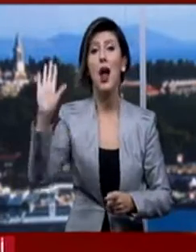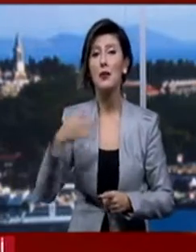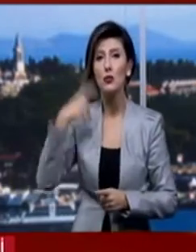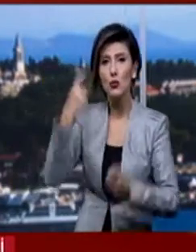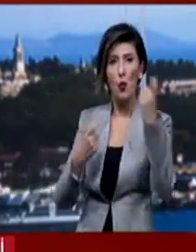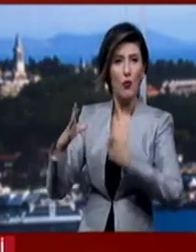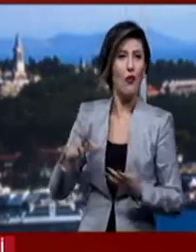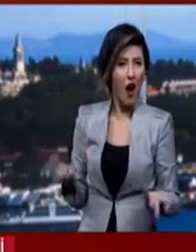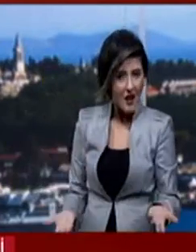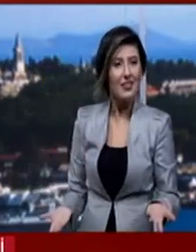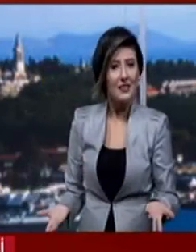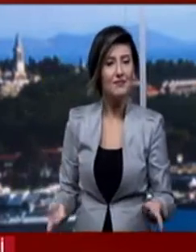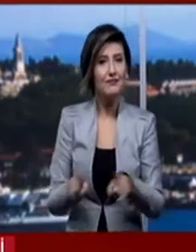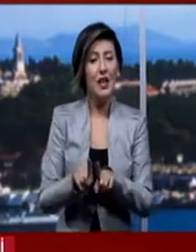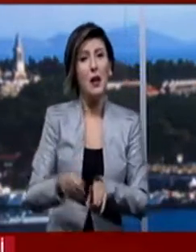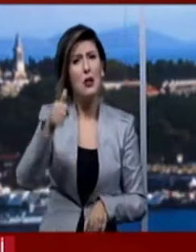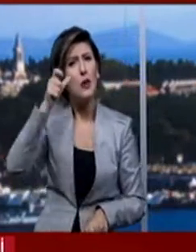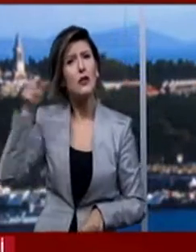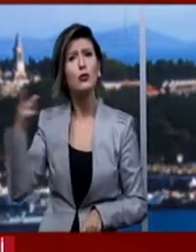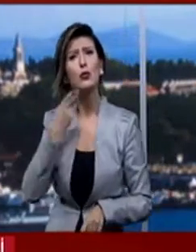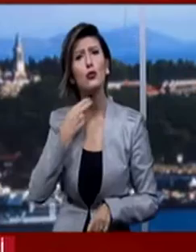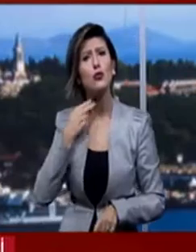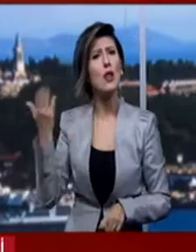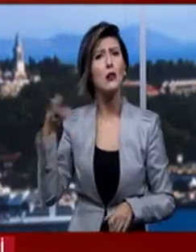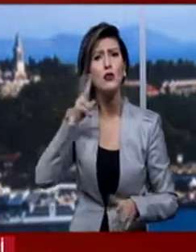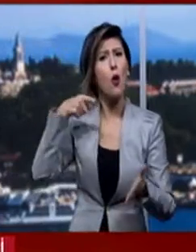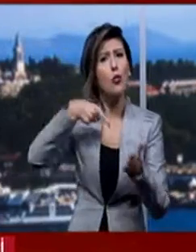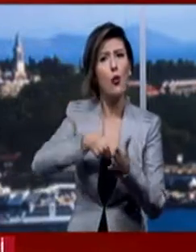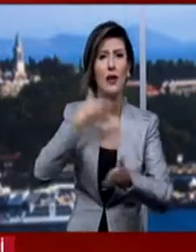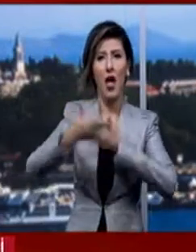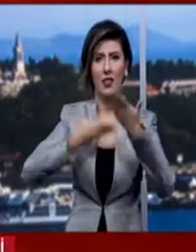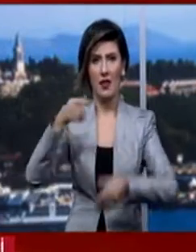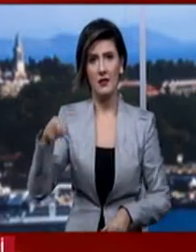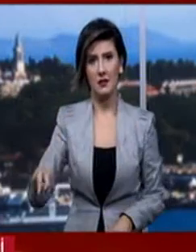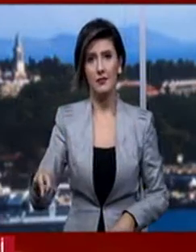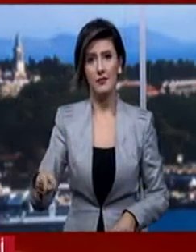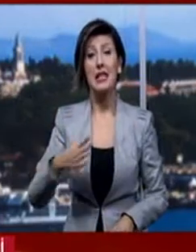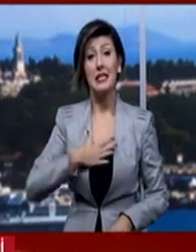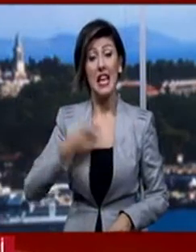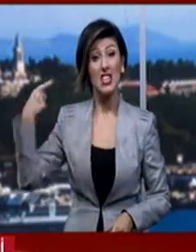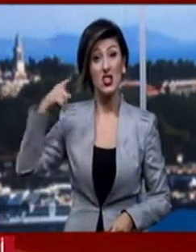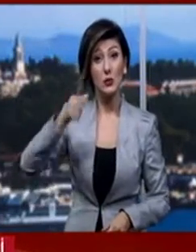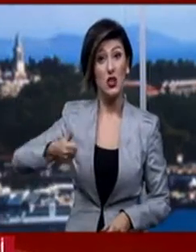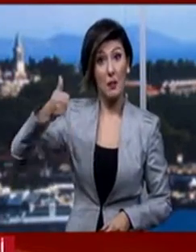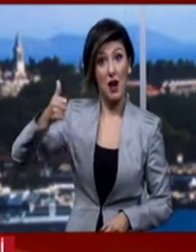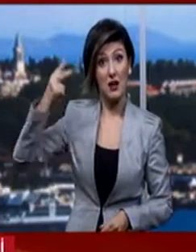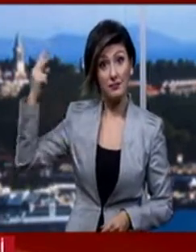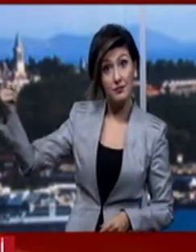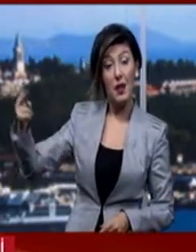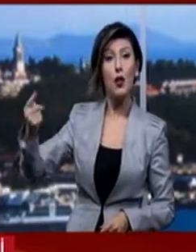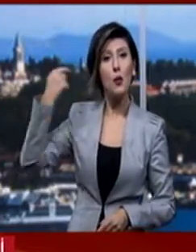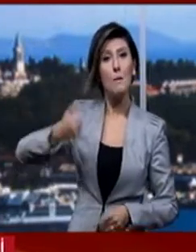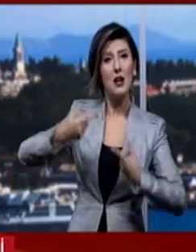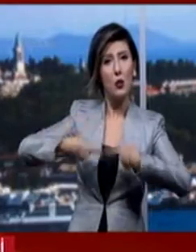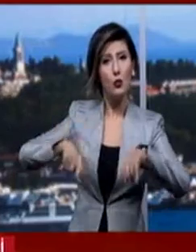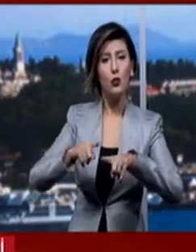sorulurdu. Başbakan Davutoğlu Rusya konusunda gelinen son noktayı anlattı. Sayın Şimşek Bakanlar Kurulu güven